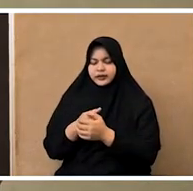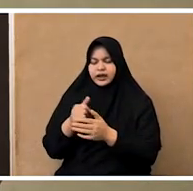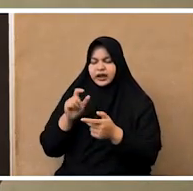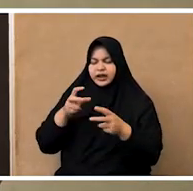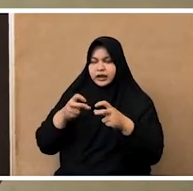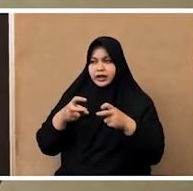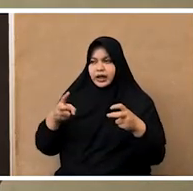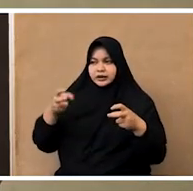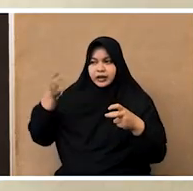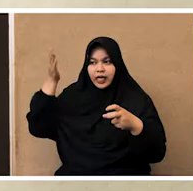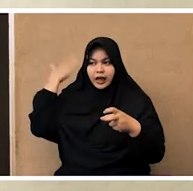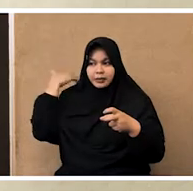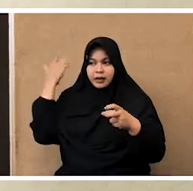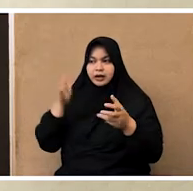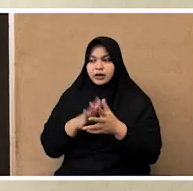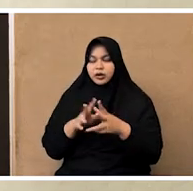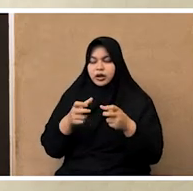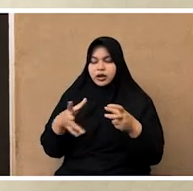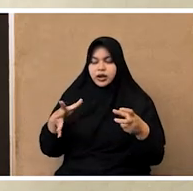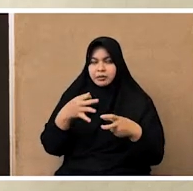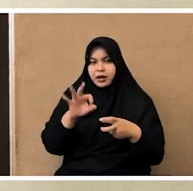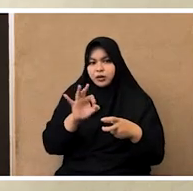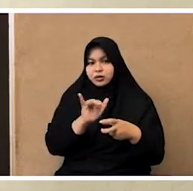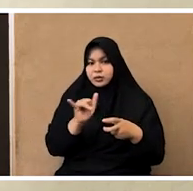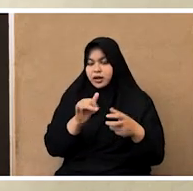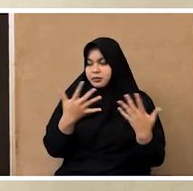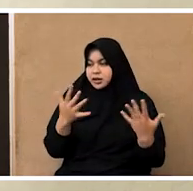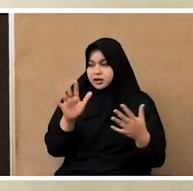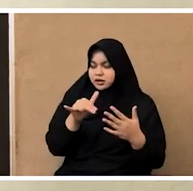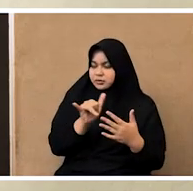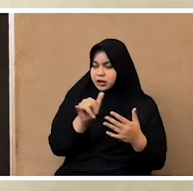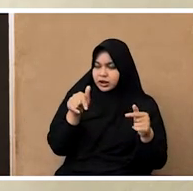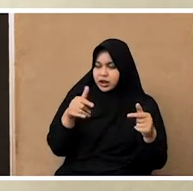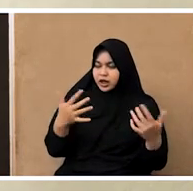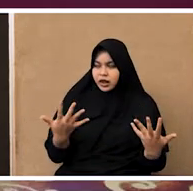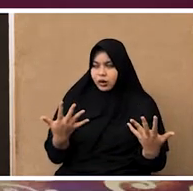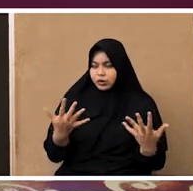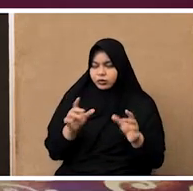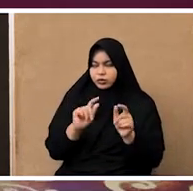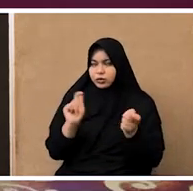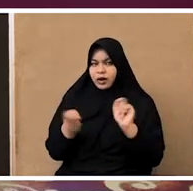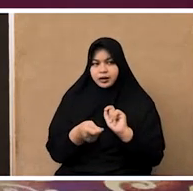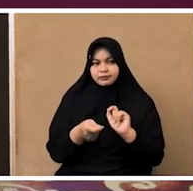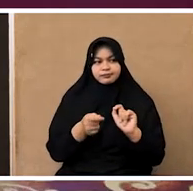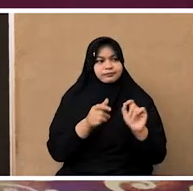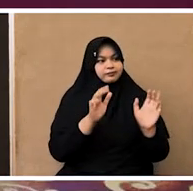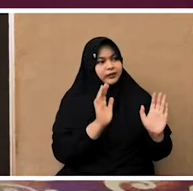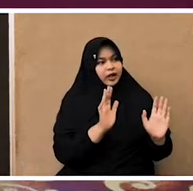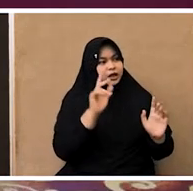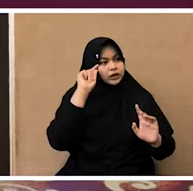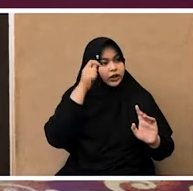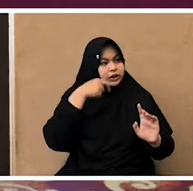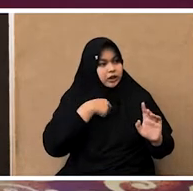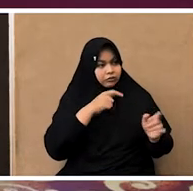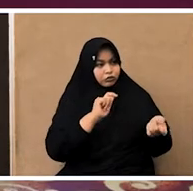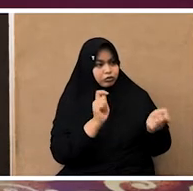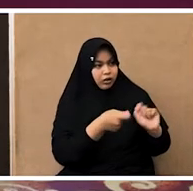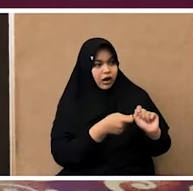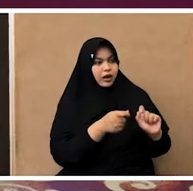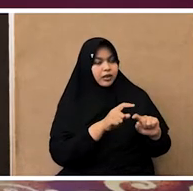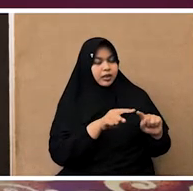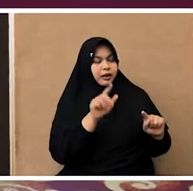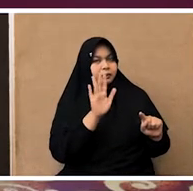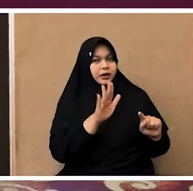lama kalau teks yang baru ruw kuhpnya apakah masih seperti ini atau berubah seingat saya berubah tapi